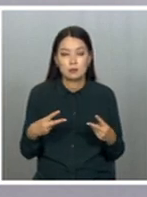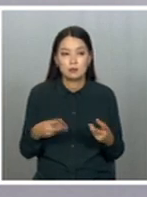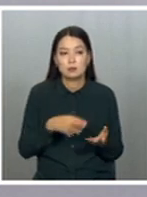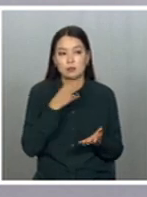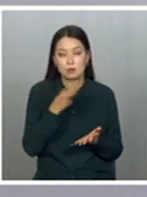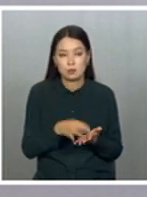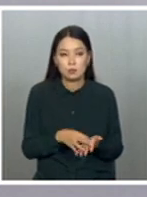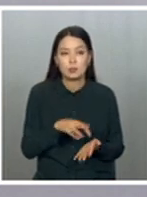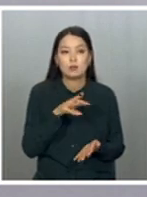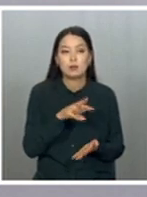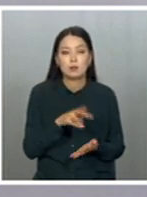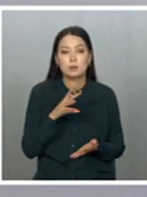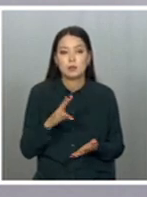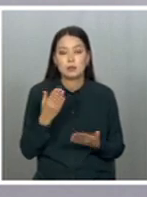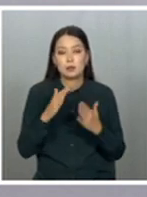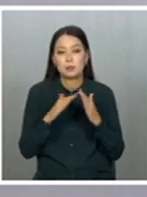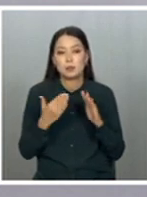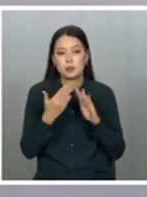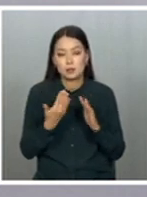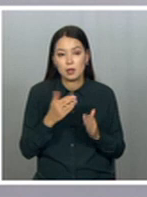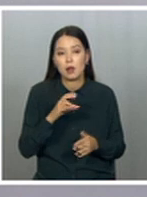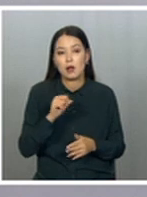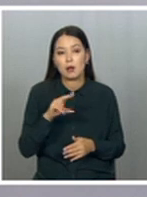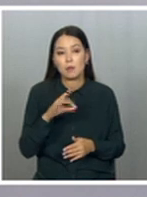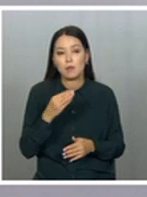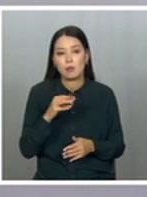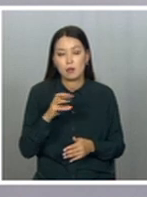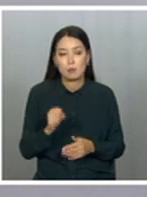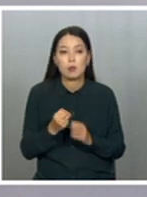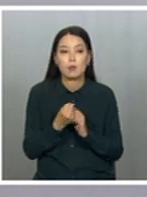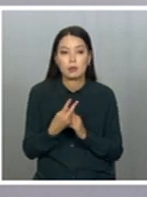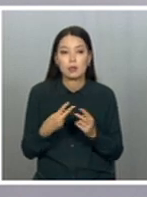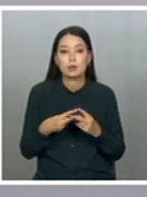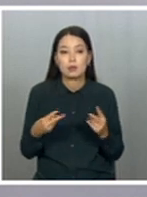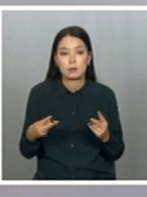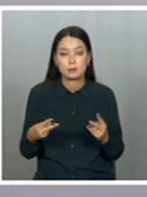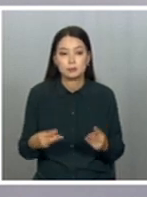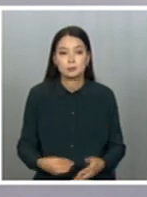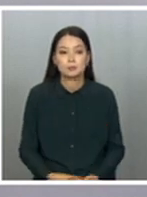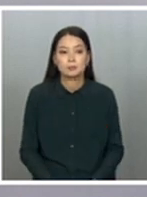Жауабы, қиық пирамиданың апофемасы 12-ге